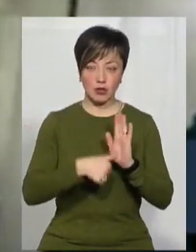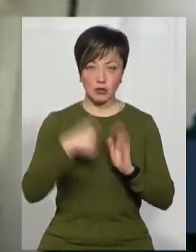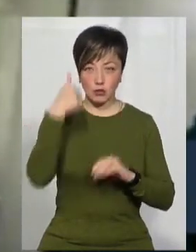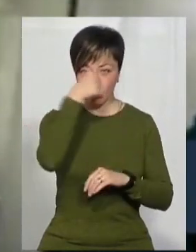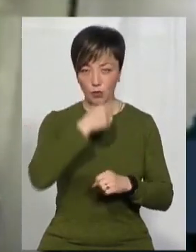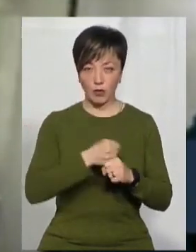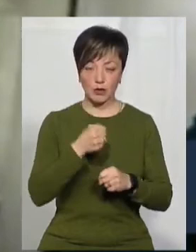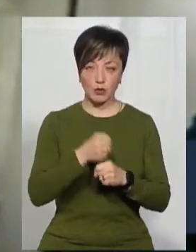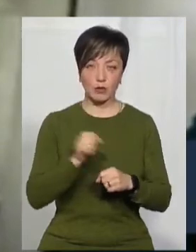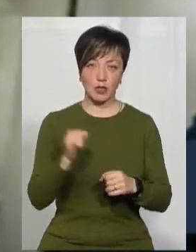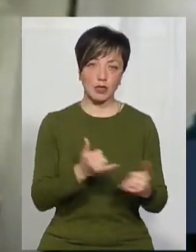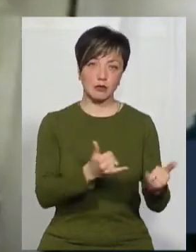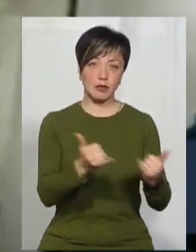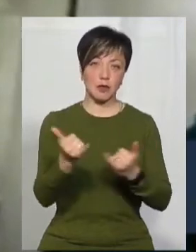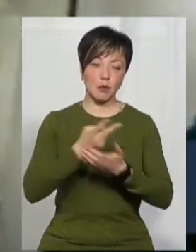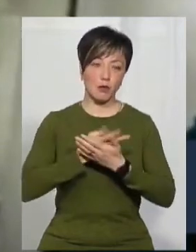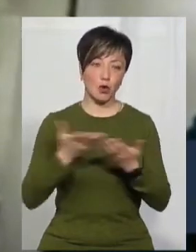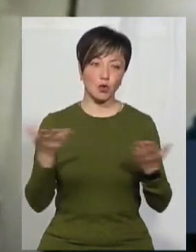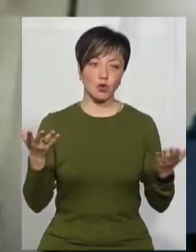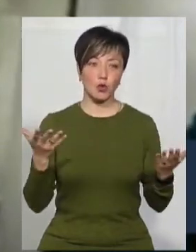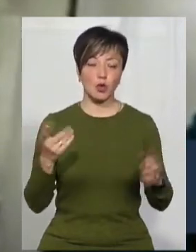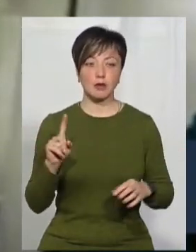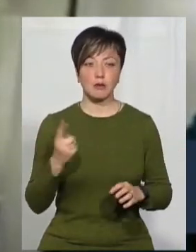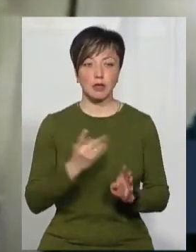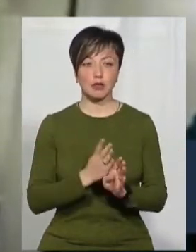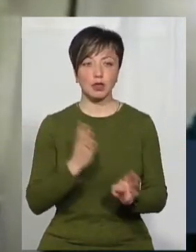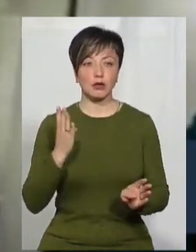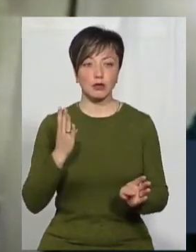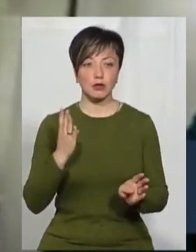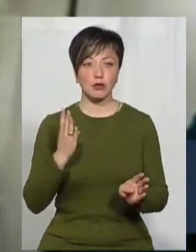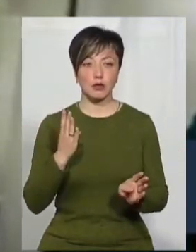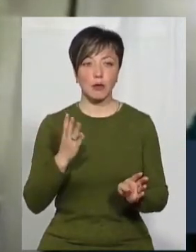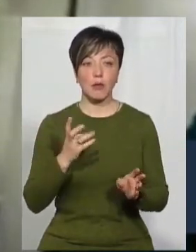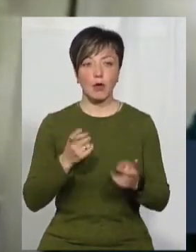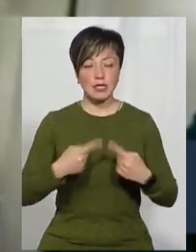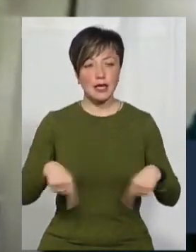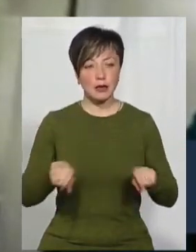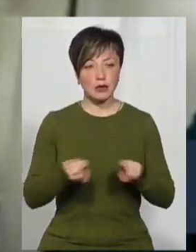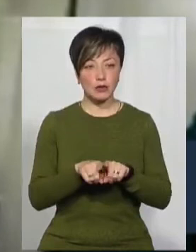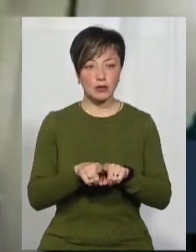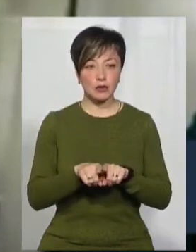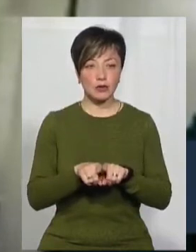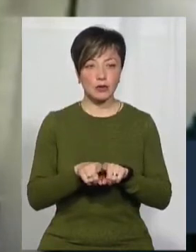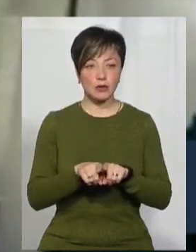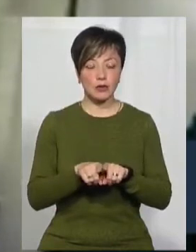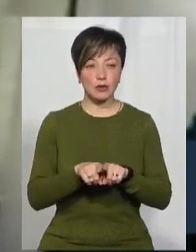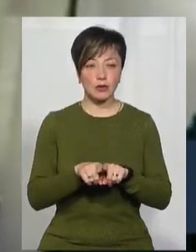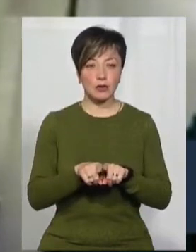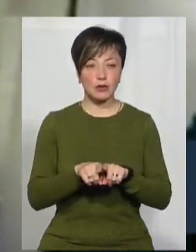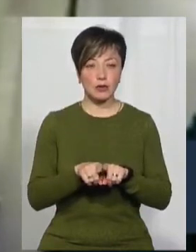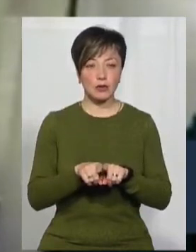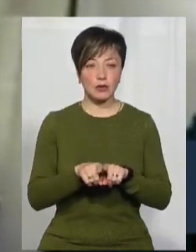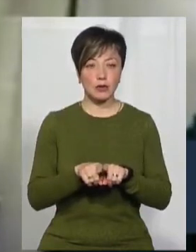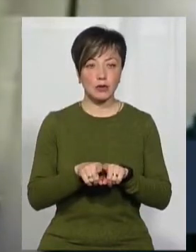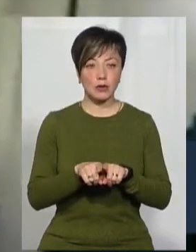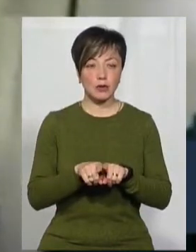року і забезпечуємо прозорість, перш за все, по сектору. Сьогодні, відповідно,